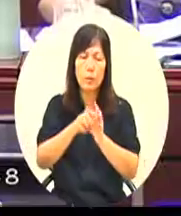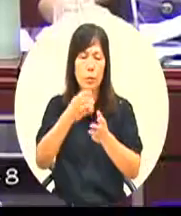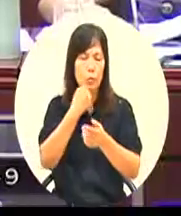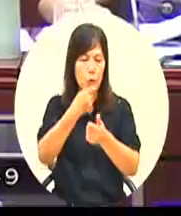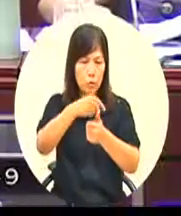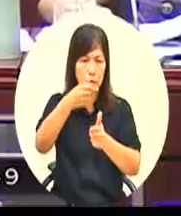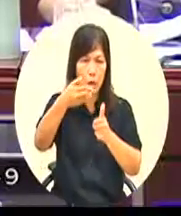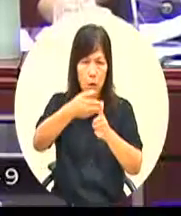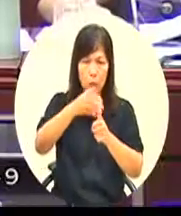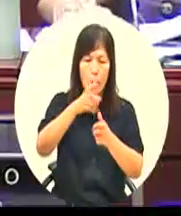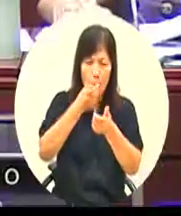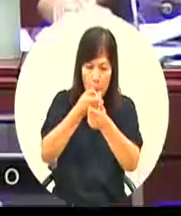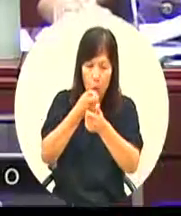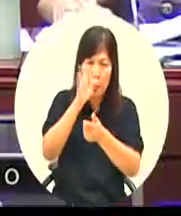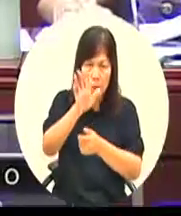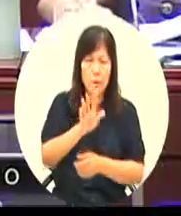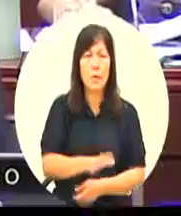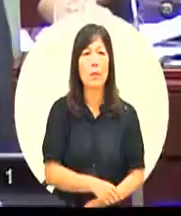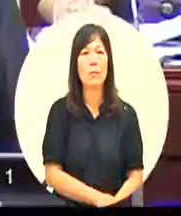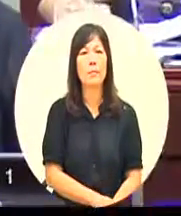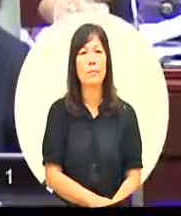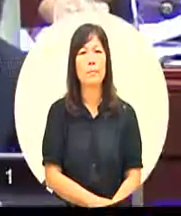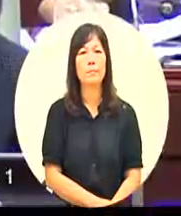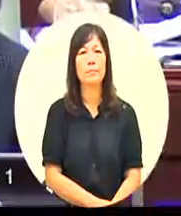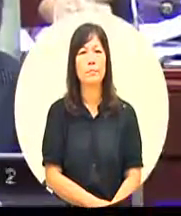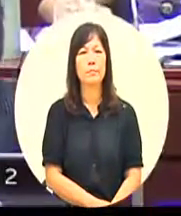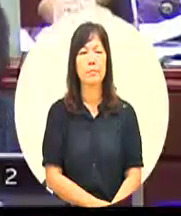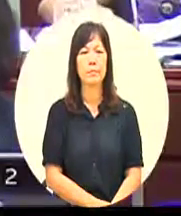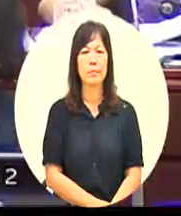育跟吸引力。 好，谢谢。